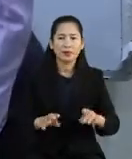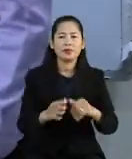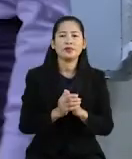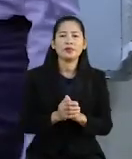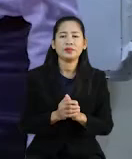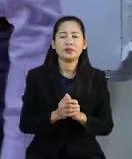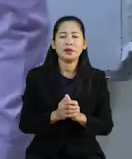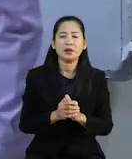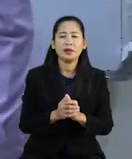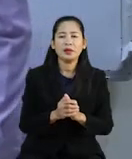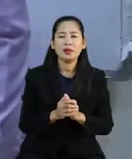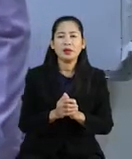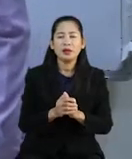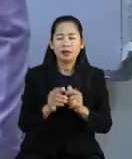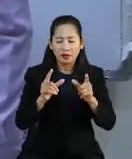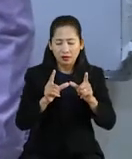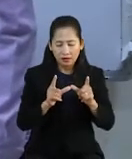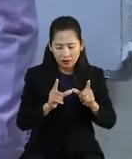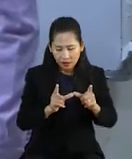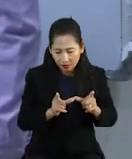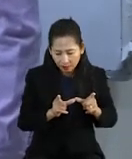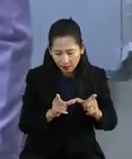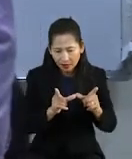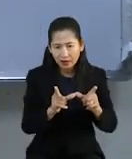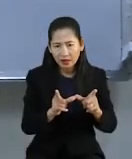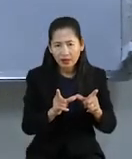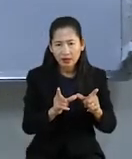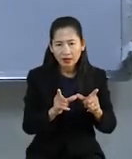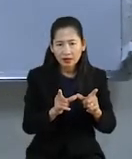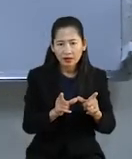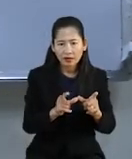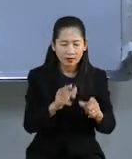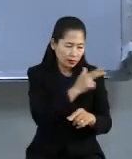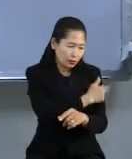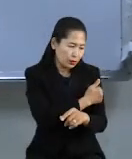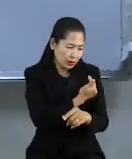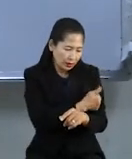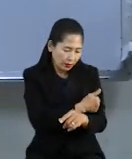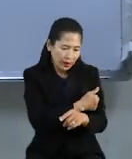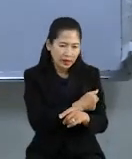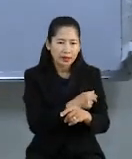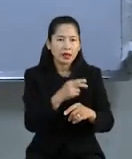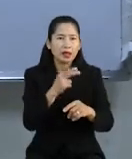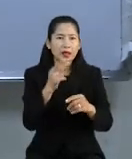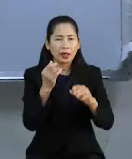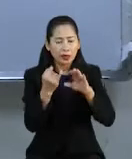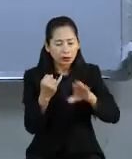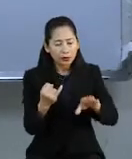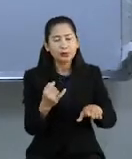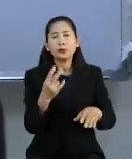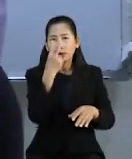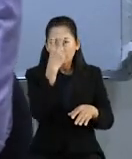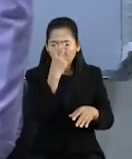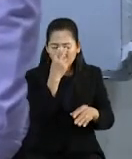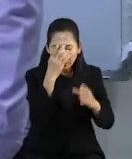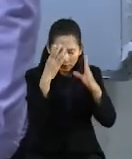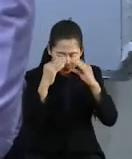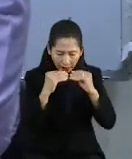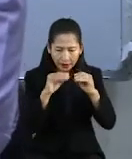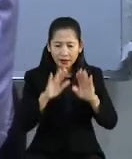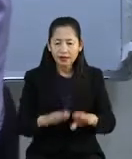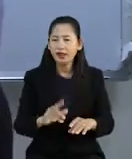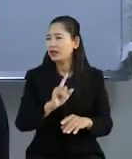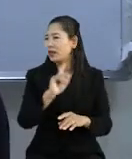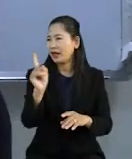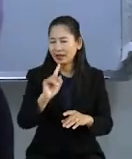chả tranh nằm nào pina tana con mình tì pet con thẹt bộ phá sẽ thật nơi ai nè chả